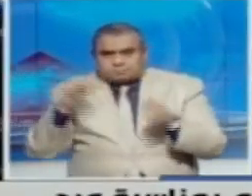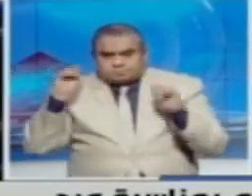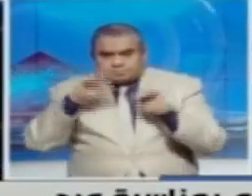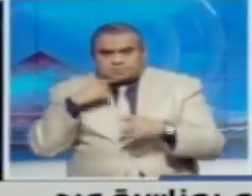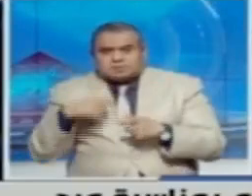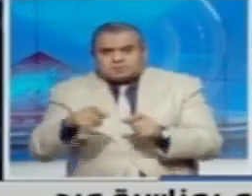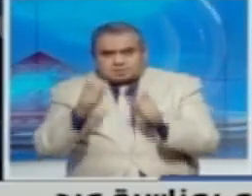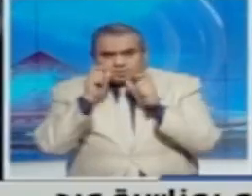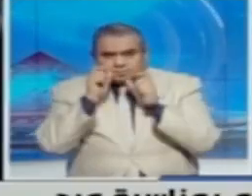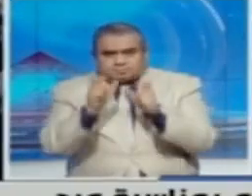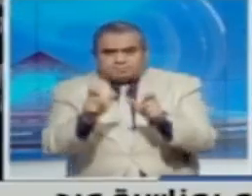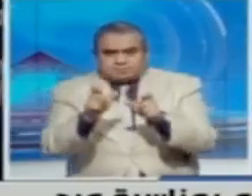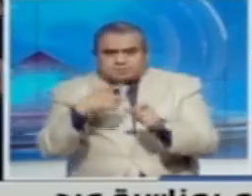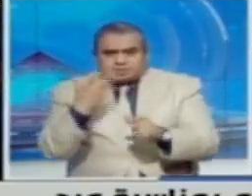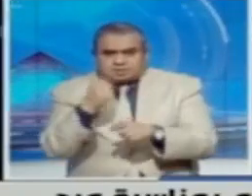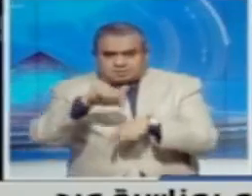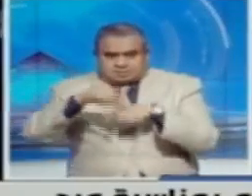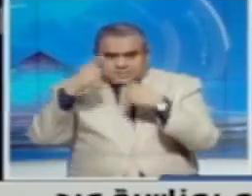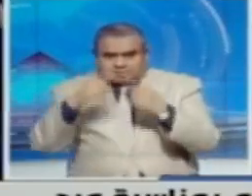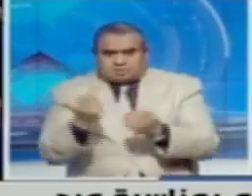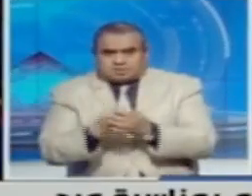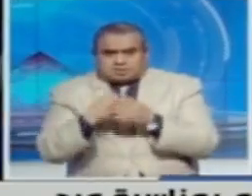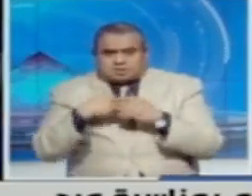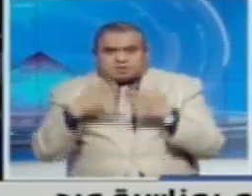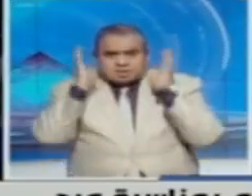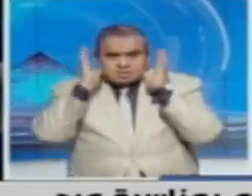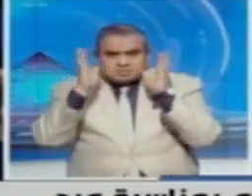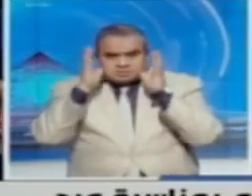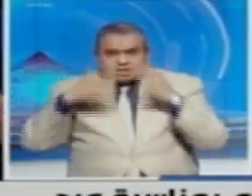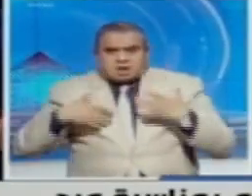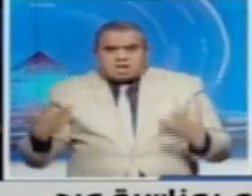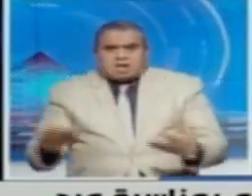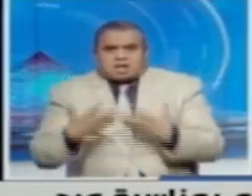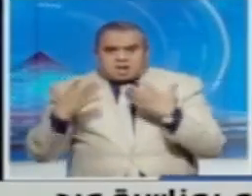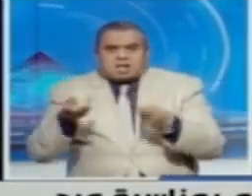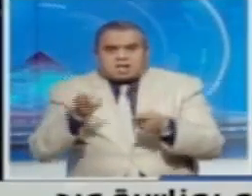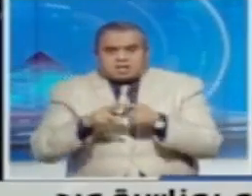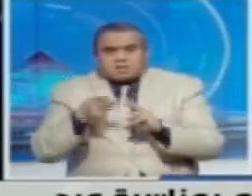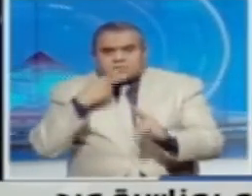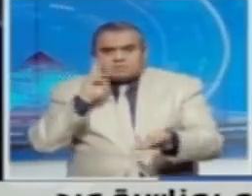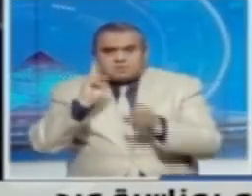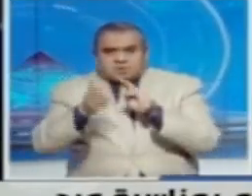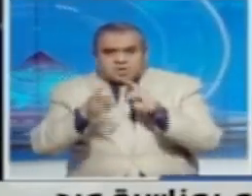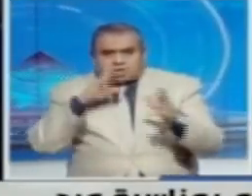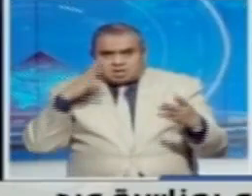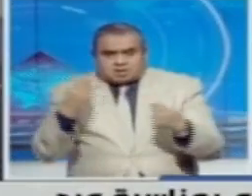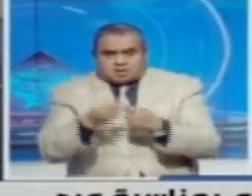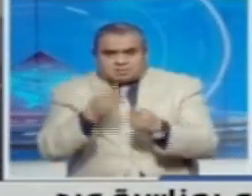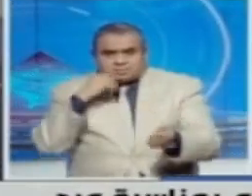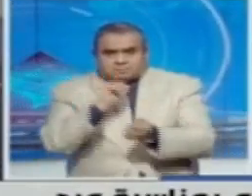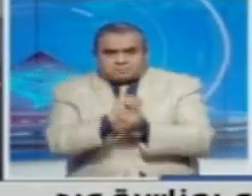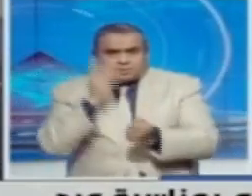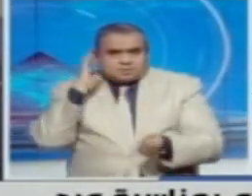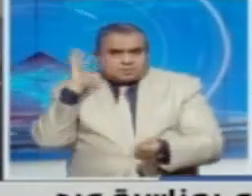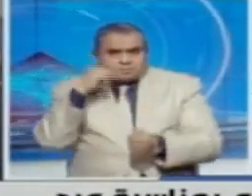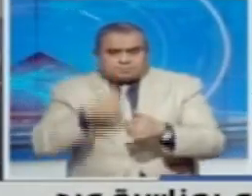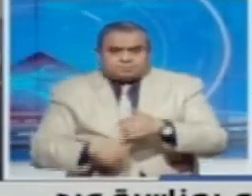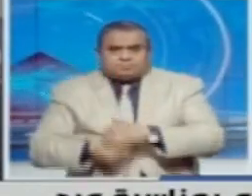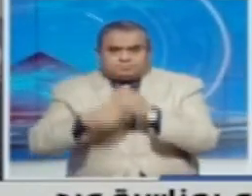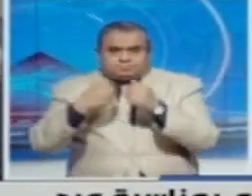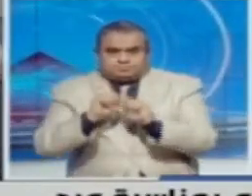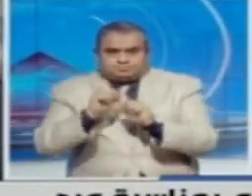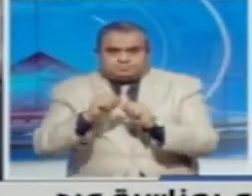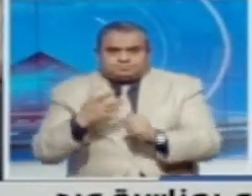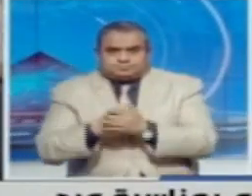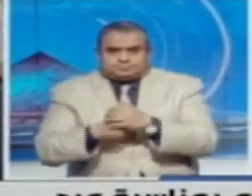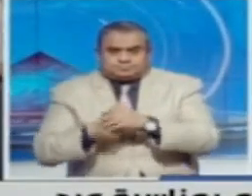الحماية المجتمعية على إقامة صلاة العيد والاحتفاء به وسط النزلاء كأحد محاور السياسة